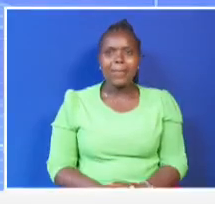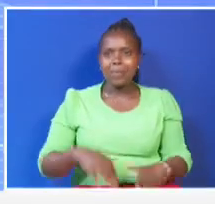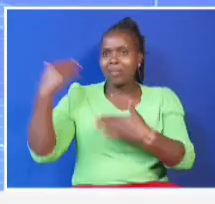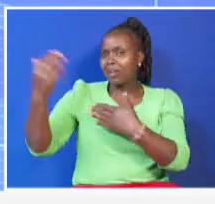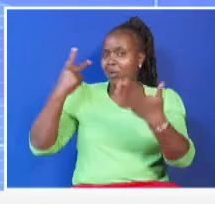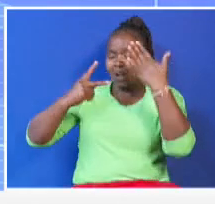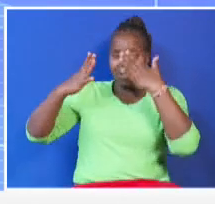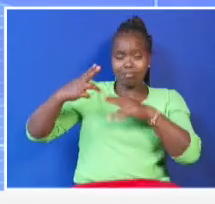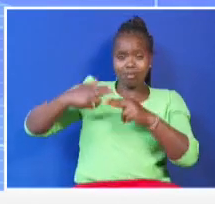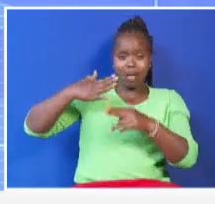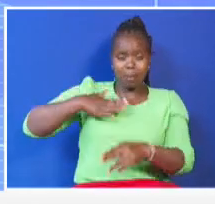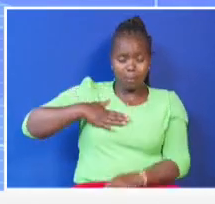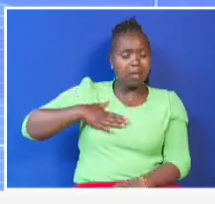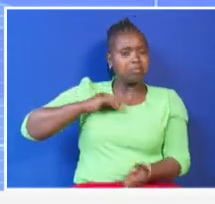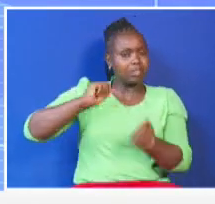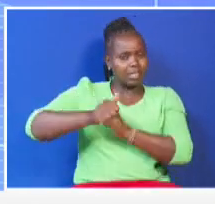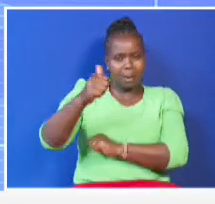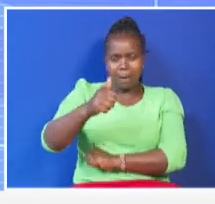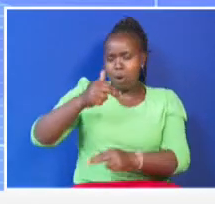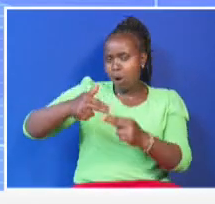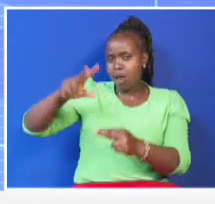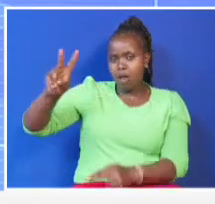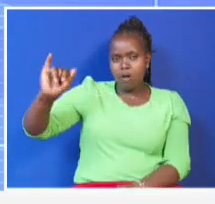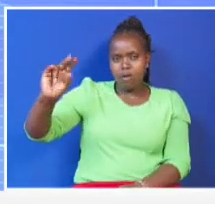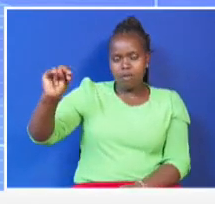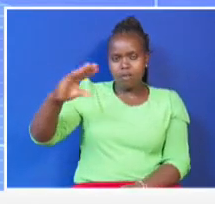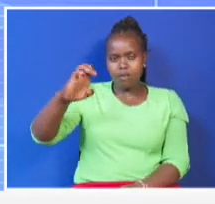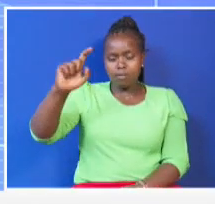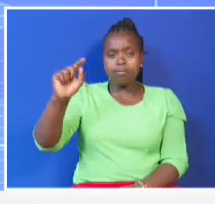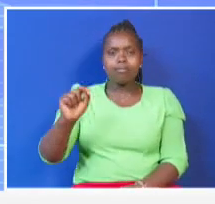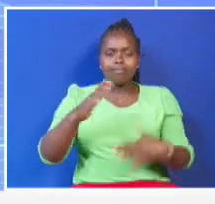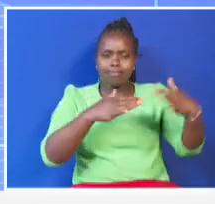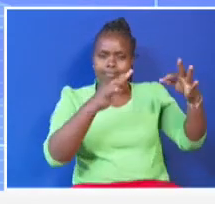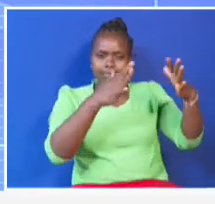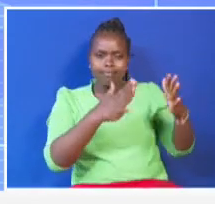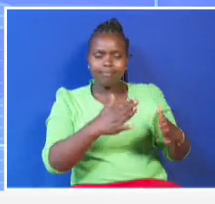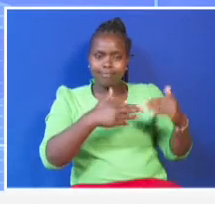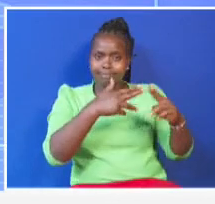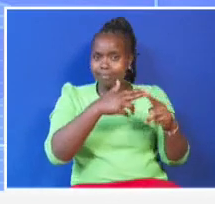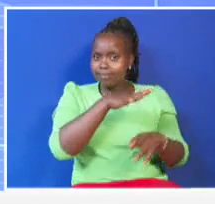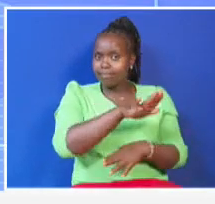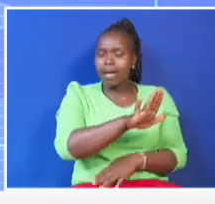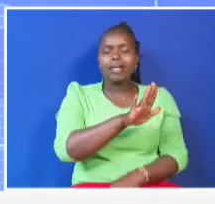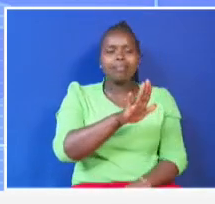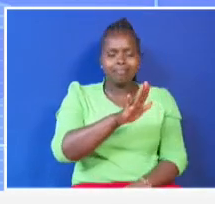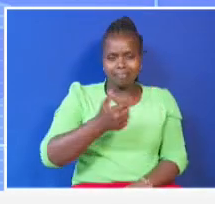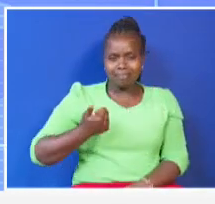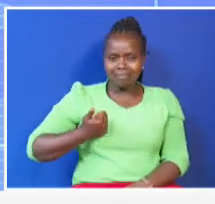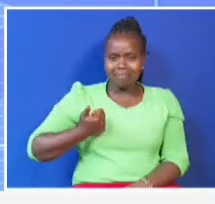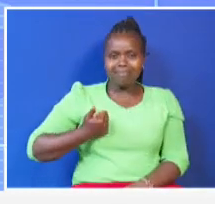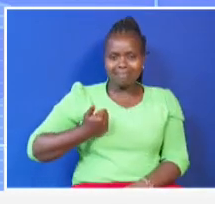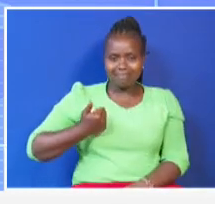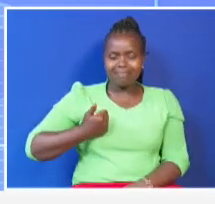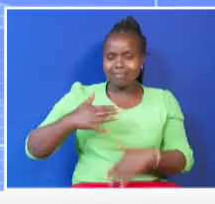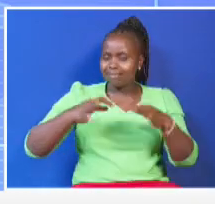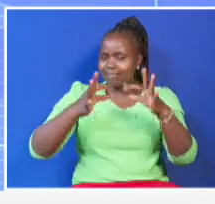Karibu mtazamaji, jina langu halijabalika, naitwa Vincent Kerosi, na aliye katika upande wa lugha ya ishara muite mtoto wa kike huyo ambaye